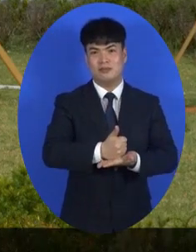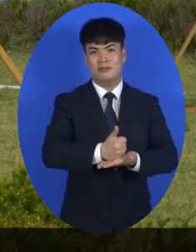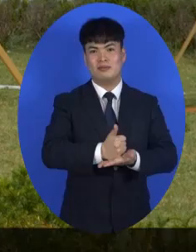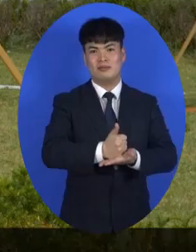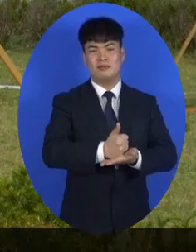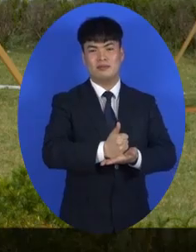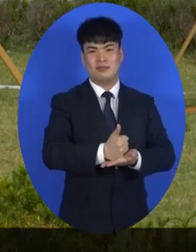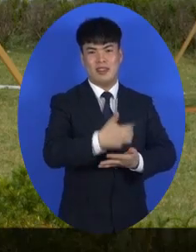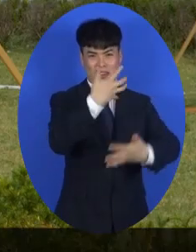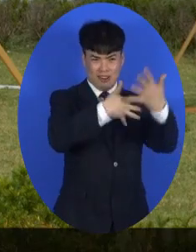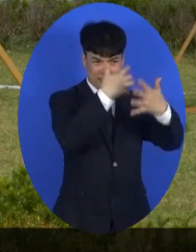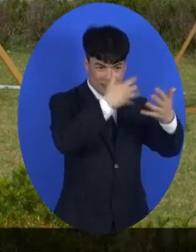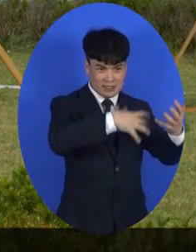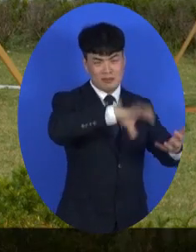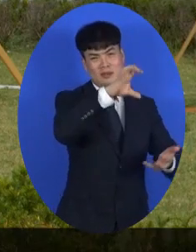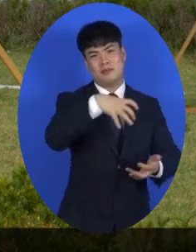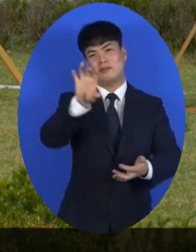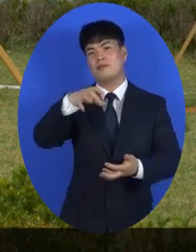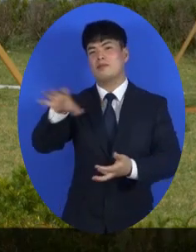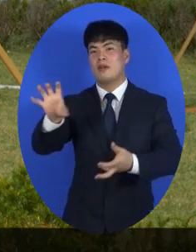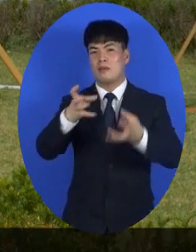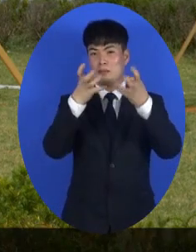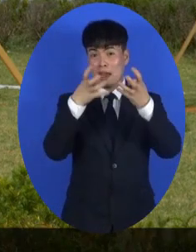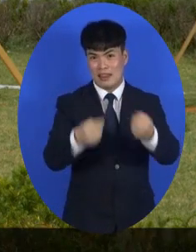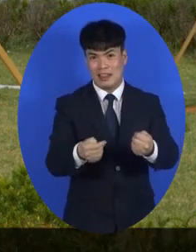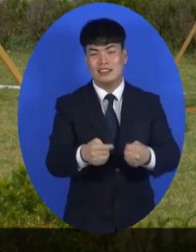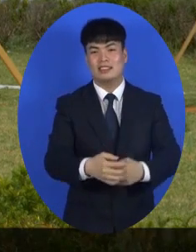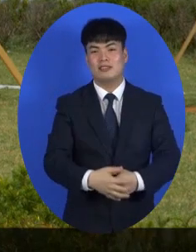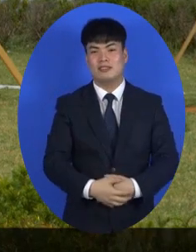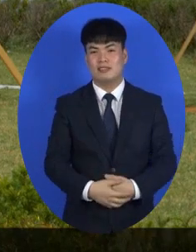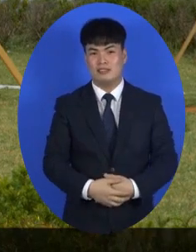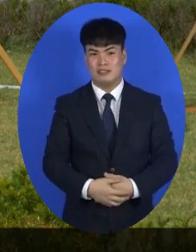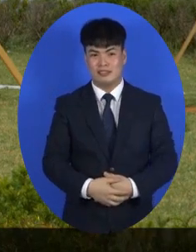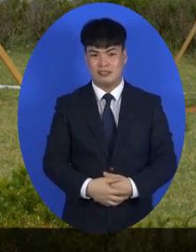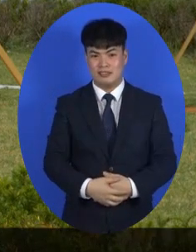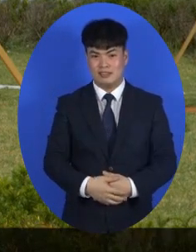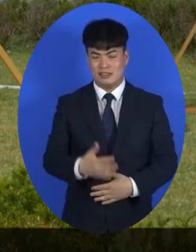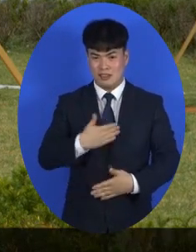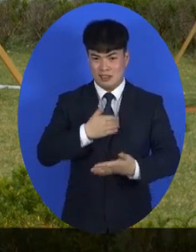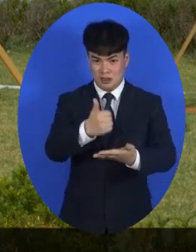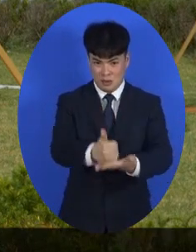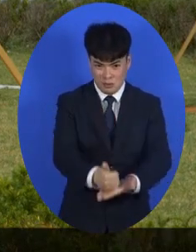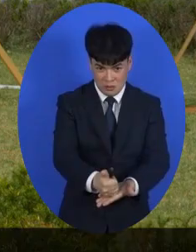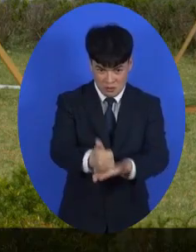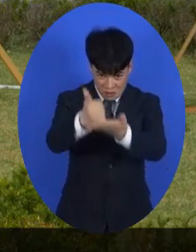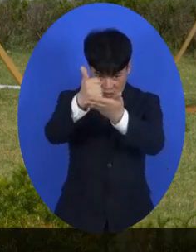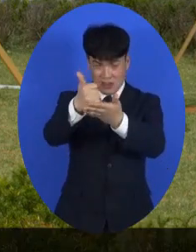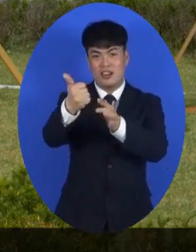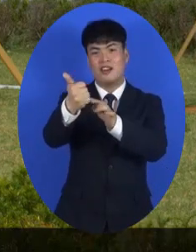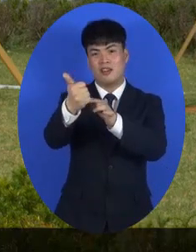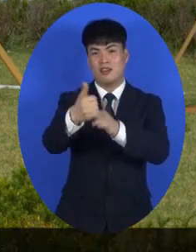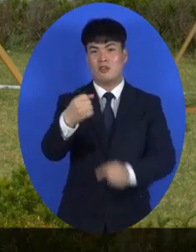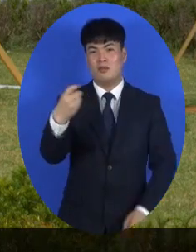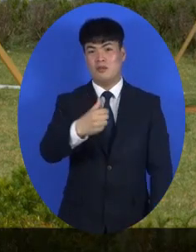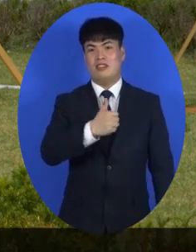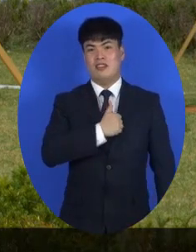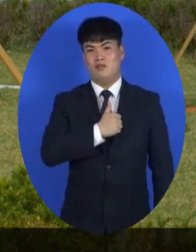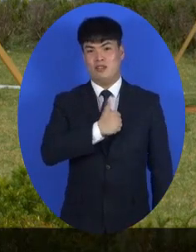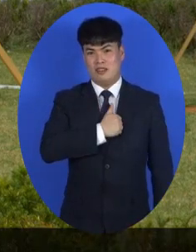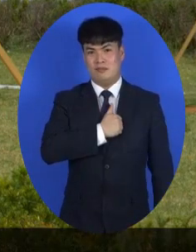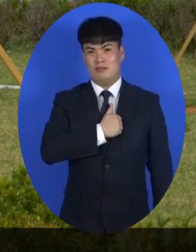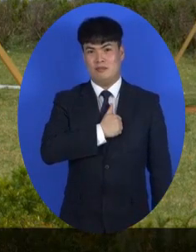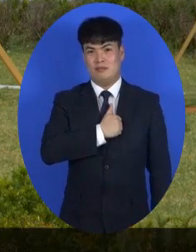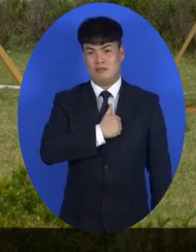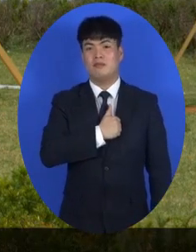의료진을 향한 응원의 물결이 이어지고 있습니다. 이 캠페인은 존경과 자부심을 뜻하는 수어 동작을 활용해